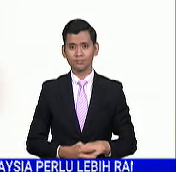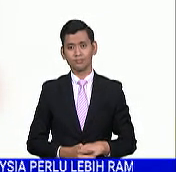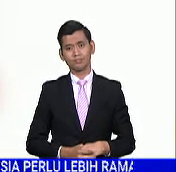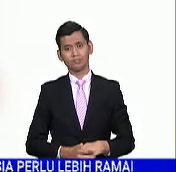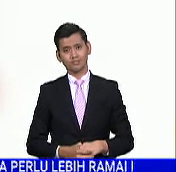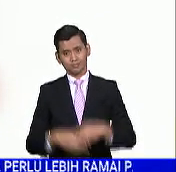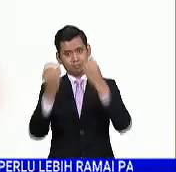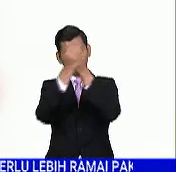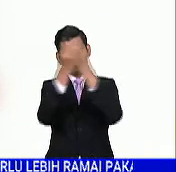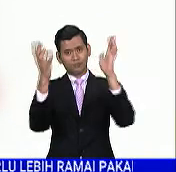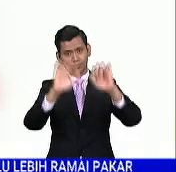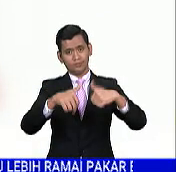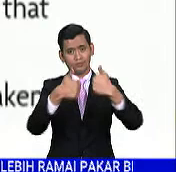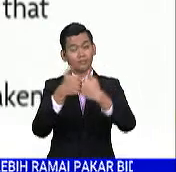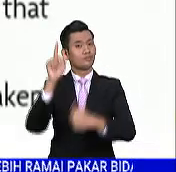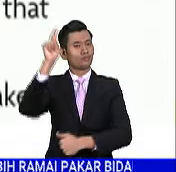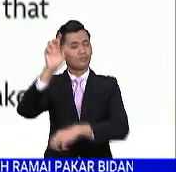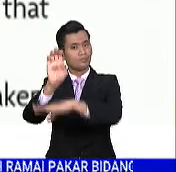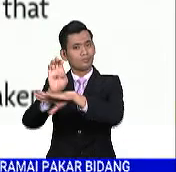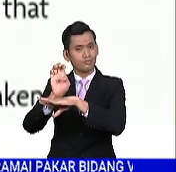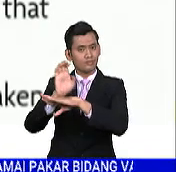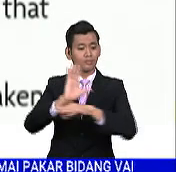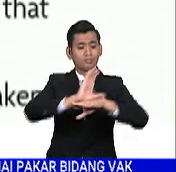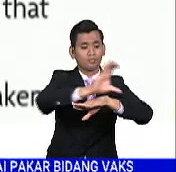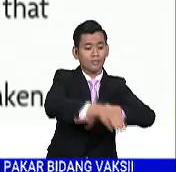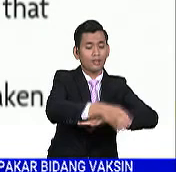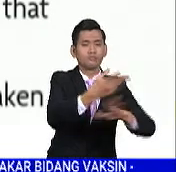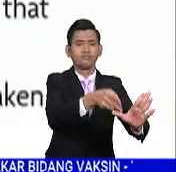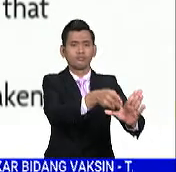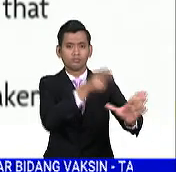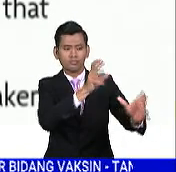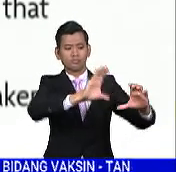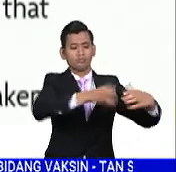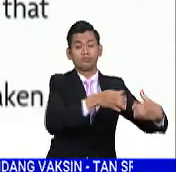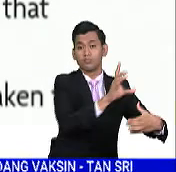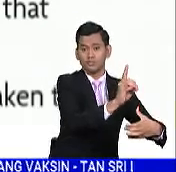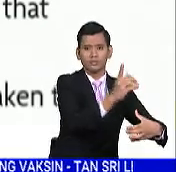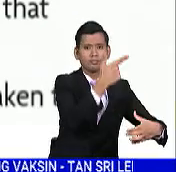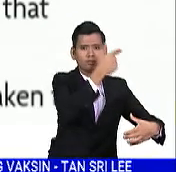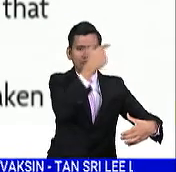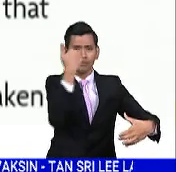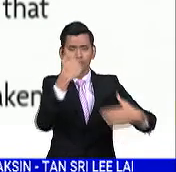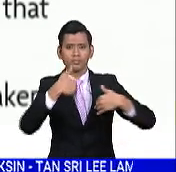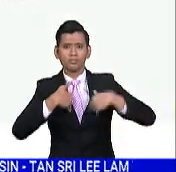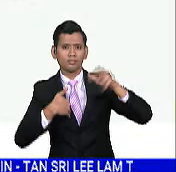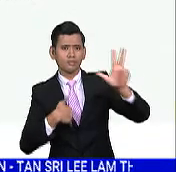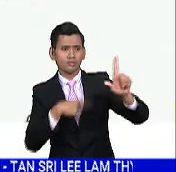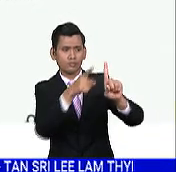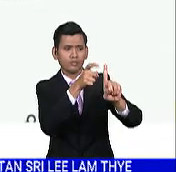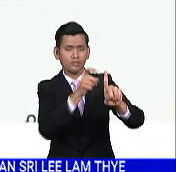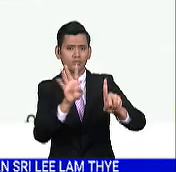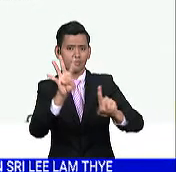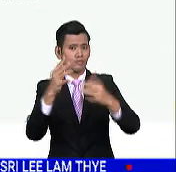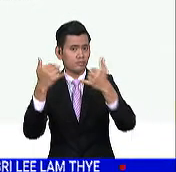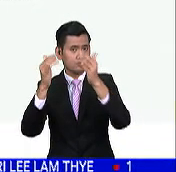Dalam satu kenyataan, Persatuan Badminton England mengesahkan mereka terpaksa menarik diri daripada Piala Thomas kerana tiga daripada empat pemain